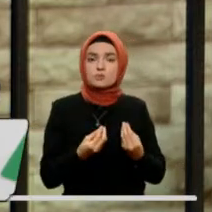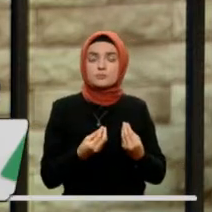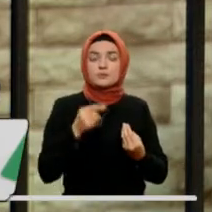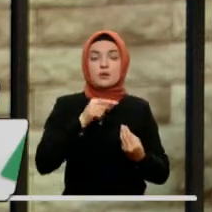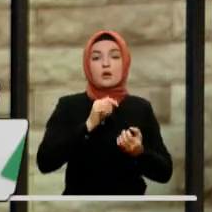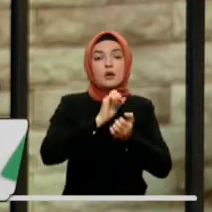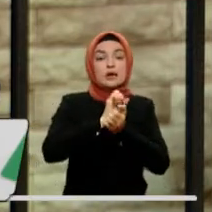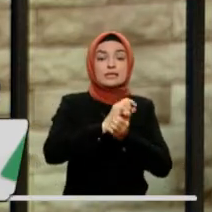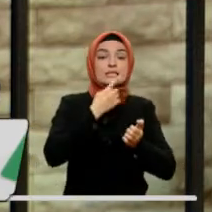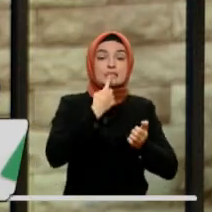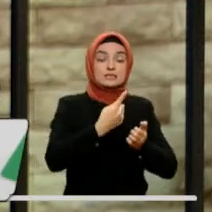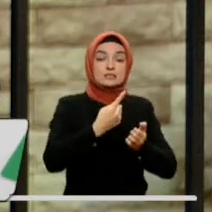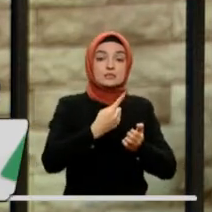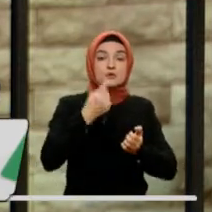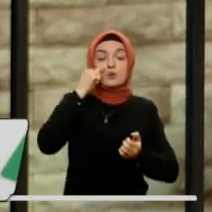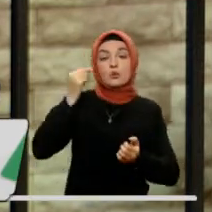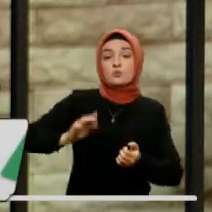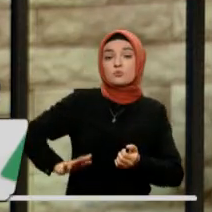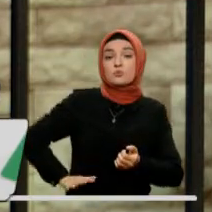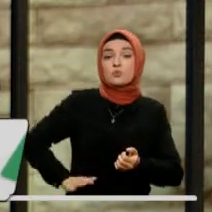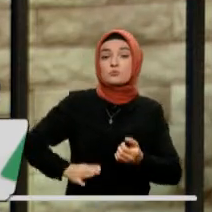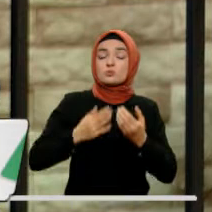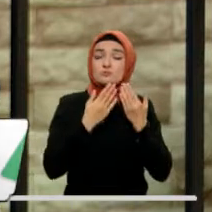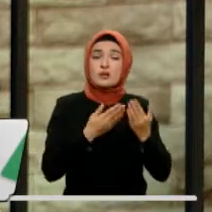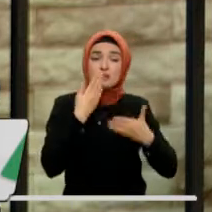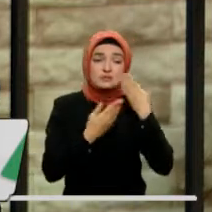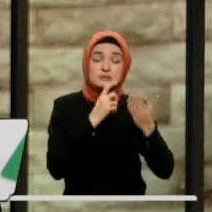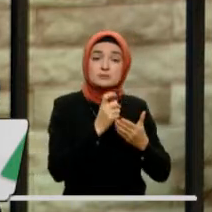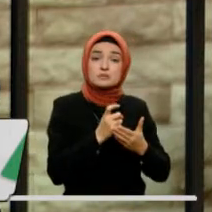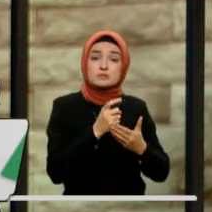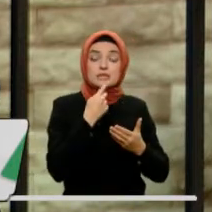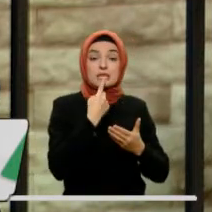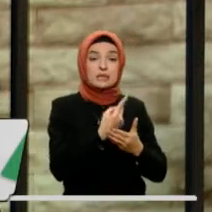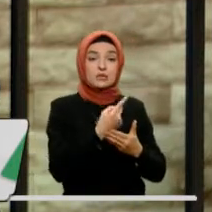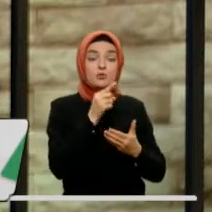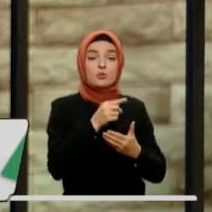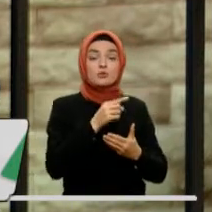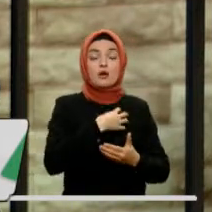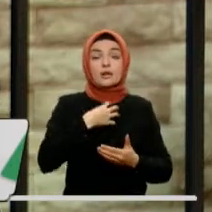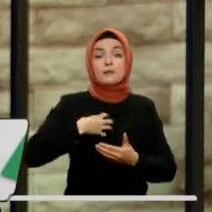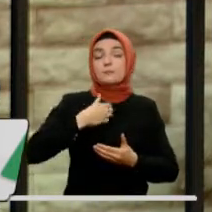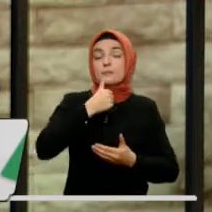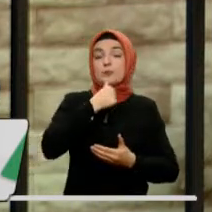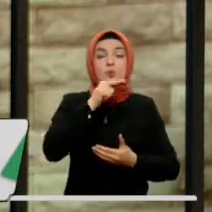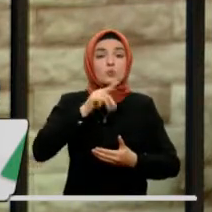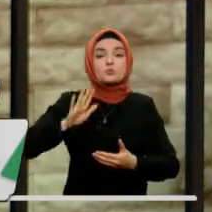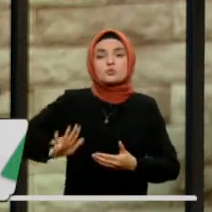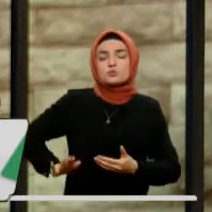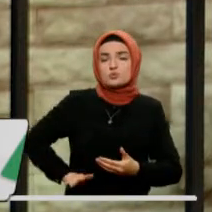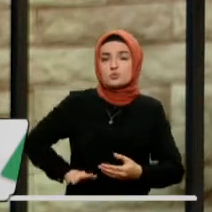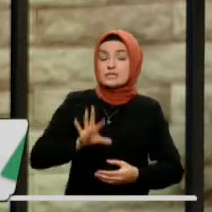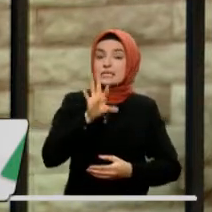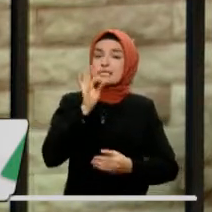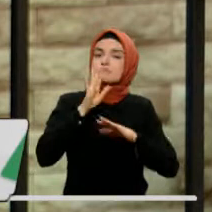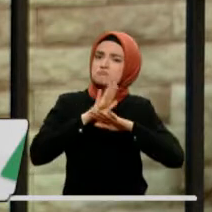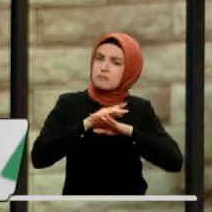bana şöyle söylüyor, oğlumu ikna eder misiniz? Halbuki ikna olması gereken orada çocuk değil, anne baba. Yani anne baba o çocuğun seçim yapabilir